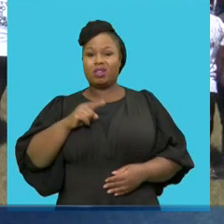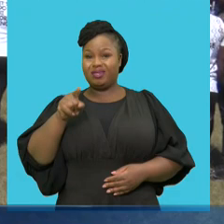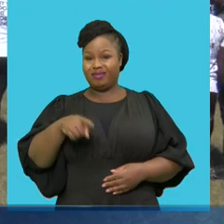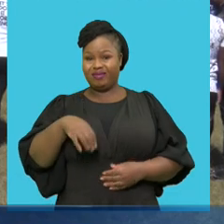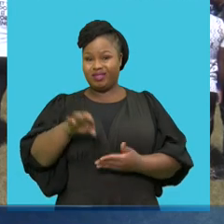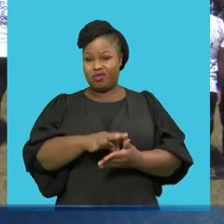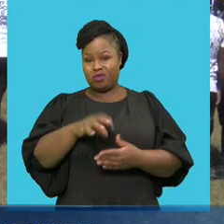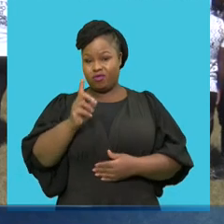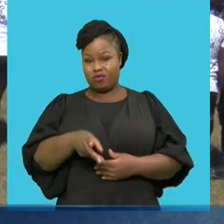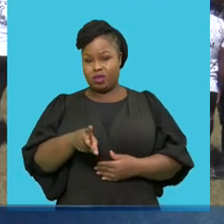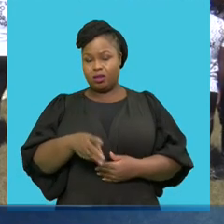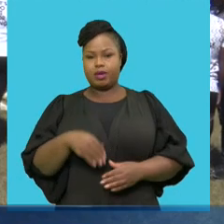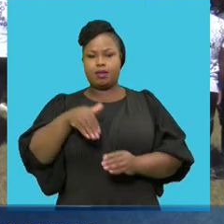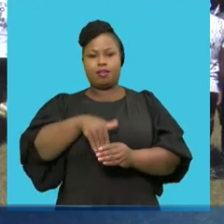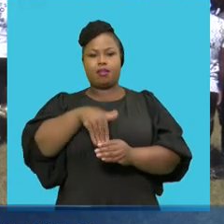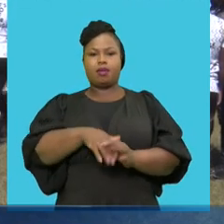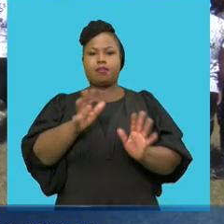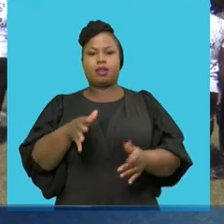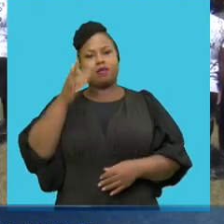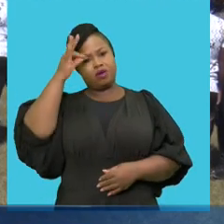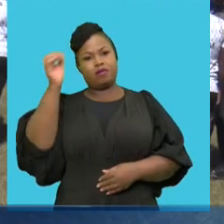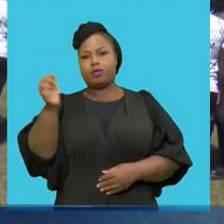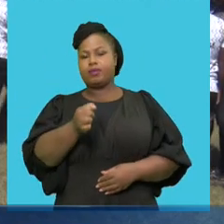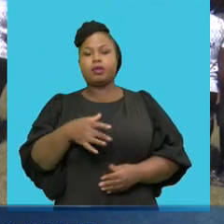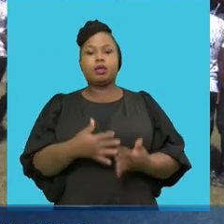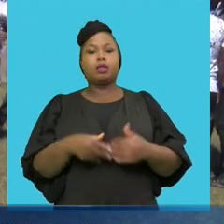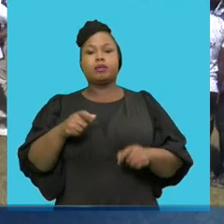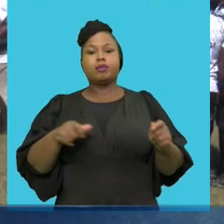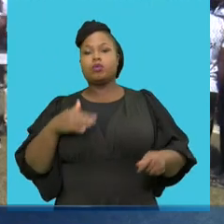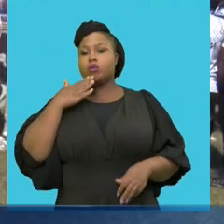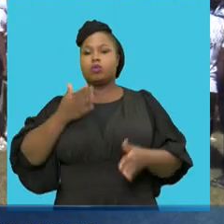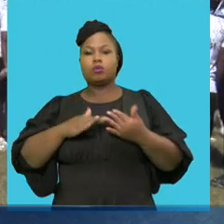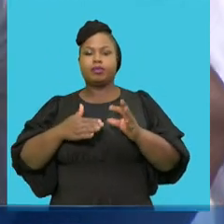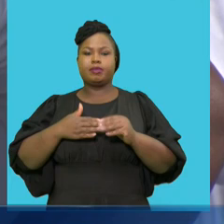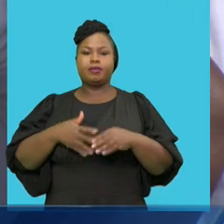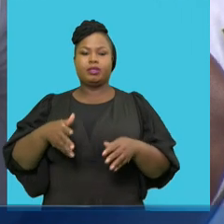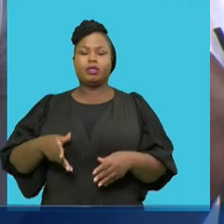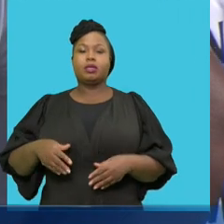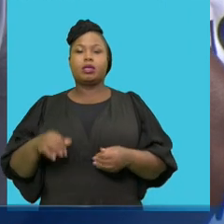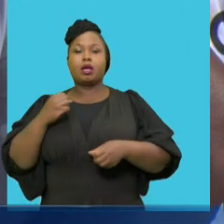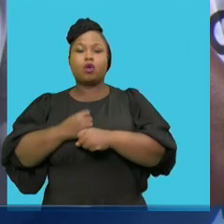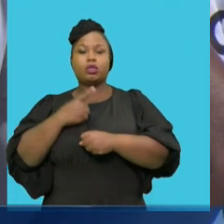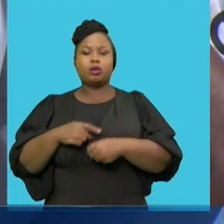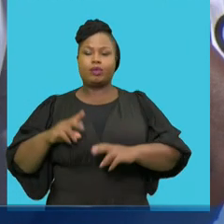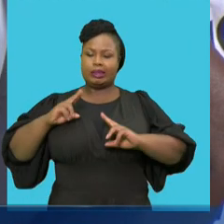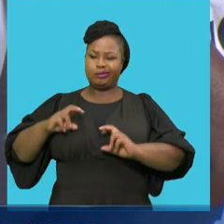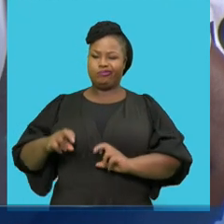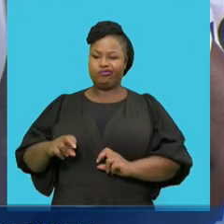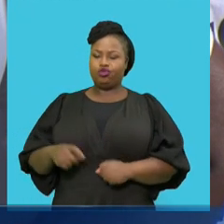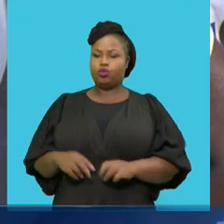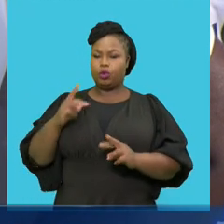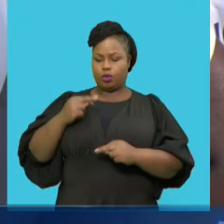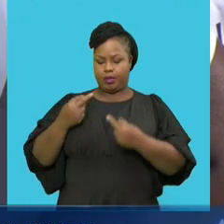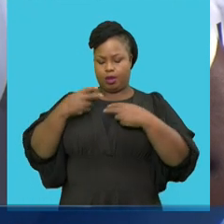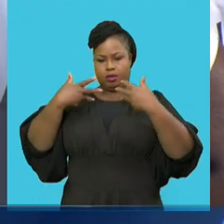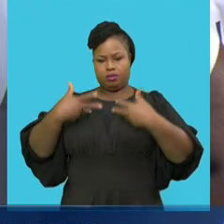ngiyengisho njalo ukuthi akusuka nje ukukhetha ukubeka uhulumeni, nobani nobani oyisakhamuzi apha e-Gauteng akazibuke yena areflekthe